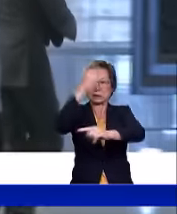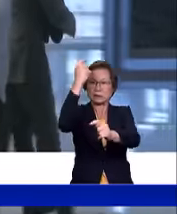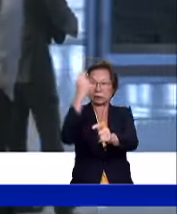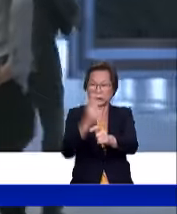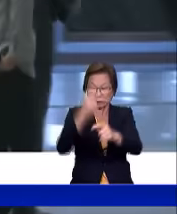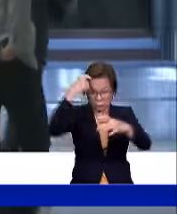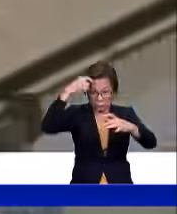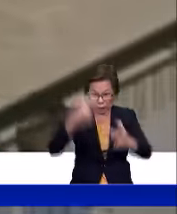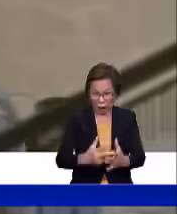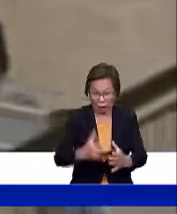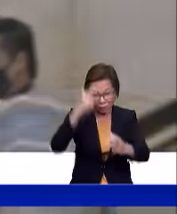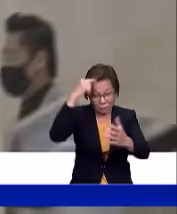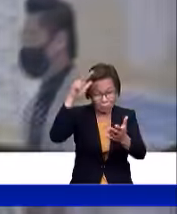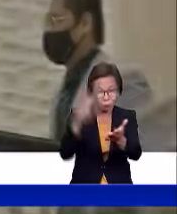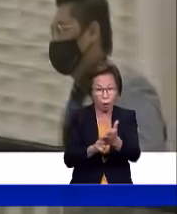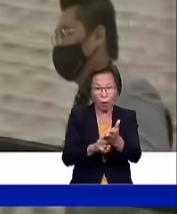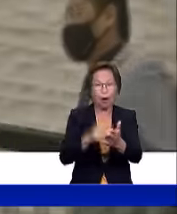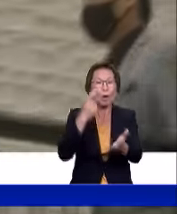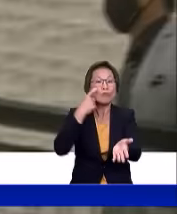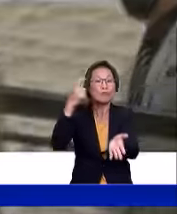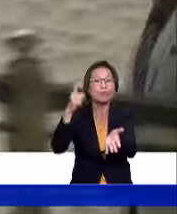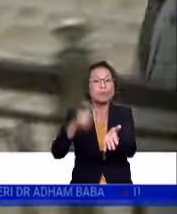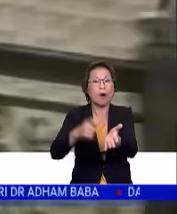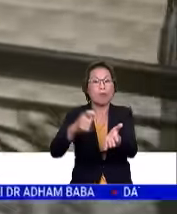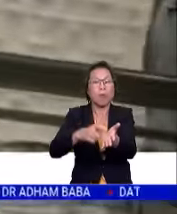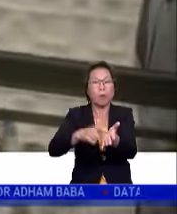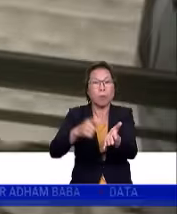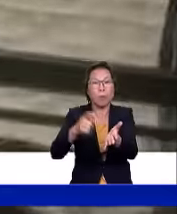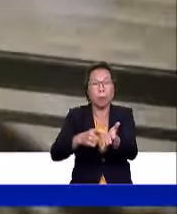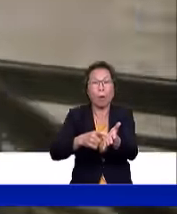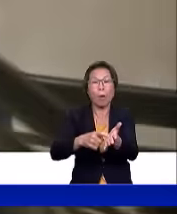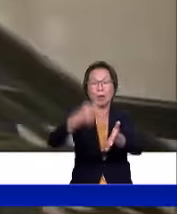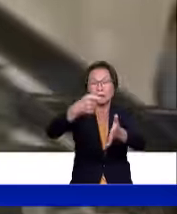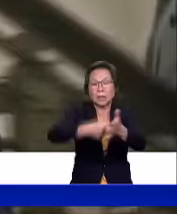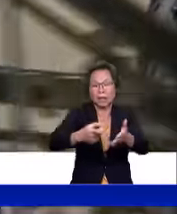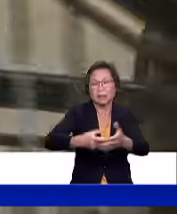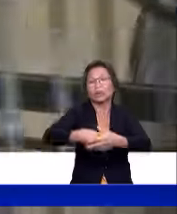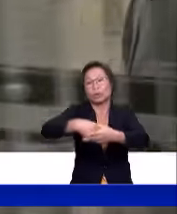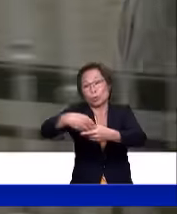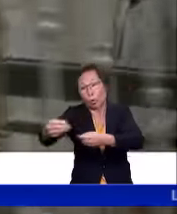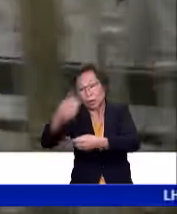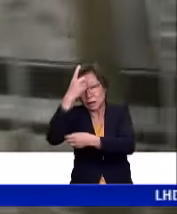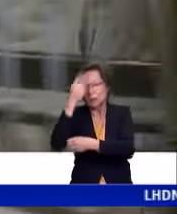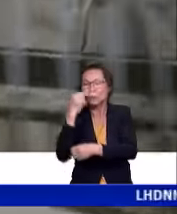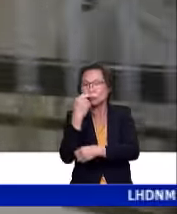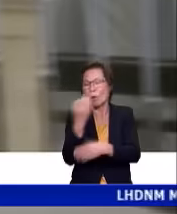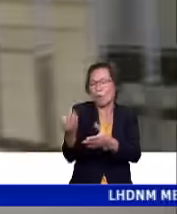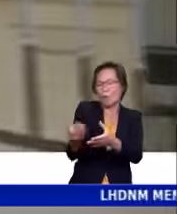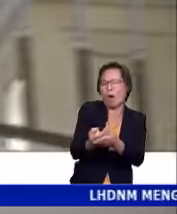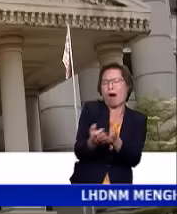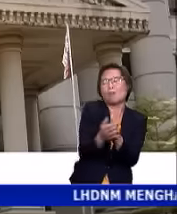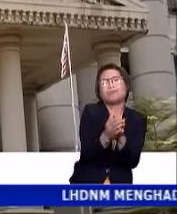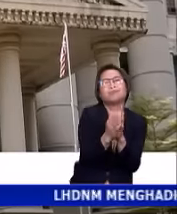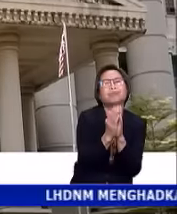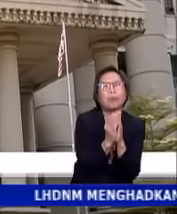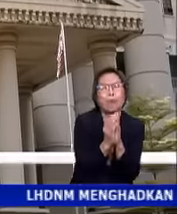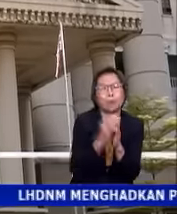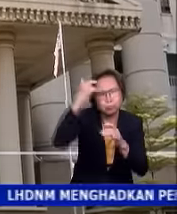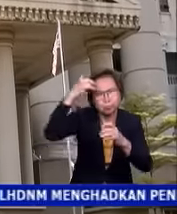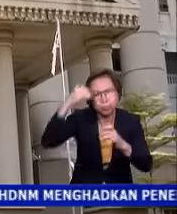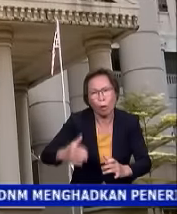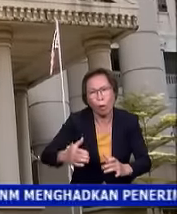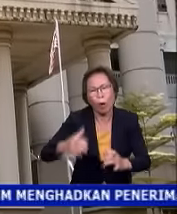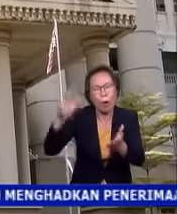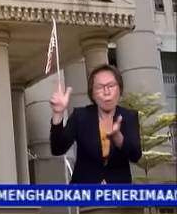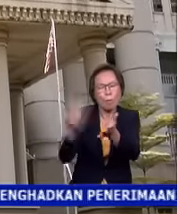ditetapkan selepas notis taksiran dikeluarkan. Dalam perkembangan sama, Datuk Seri Najib turut memfailkan rayuan terhadap keputusan